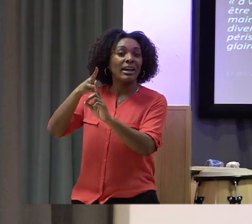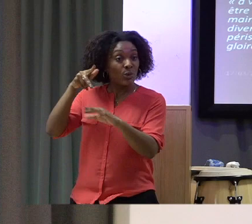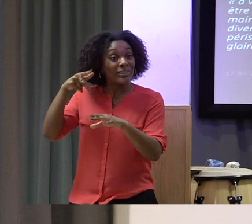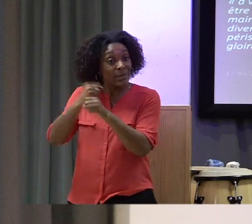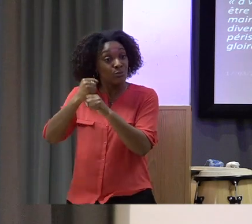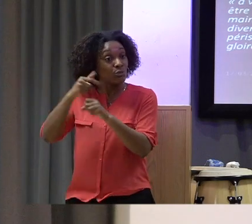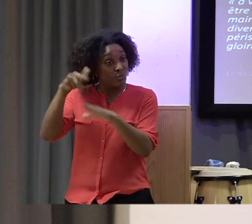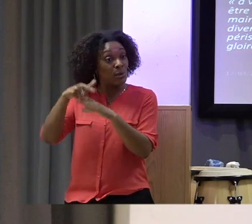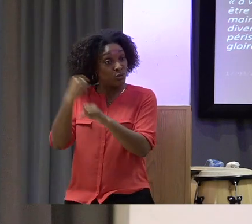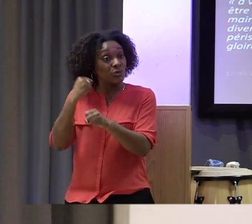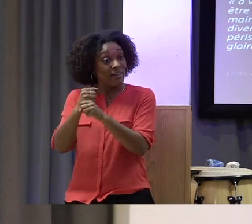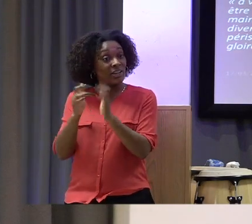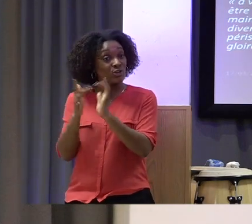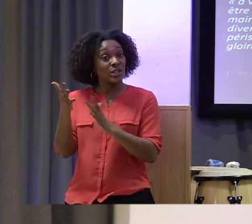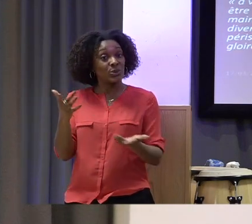Matthieu,